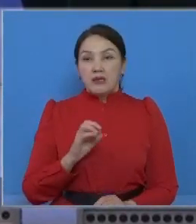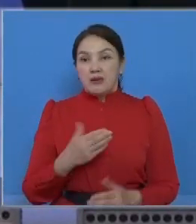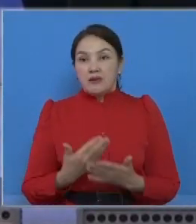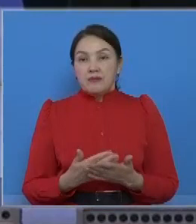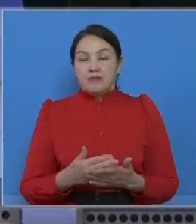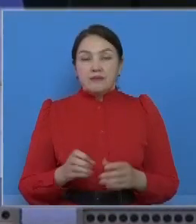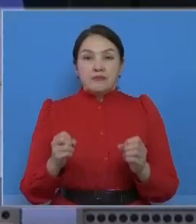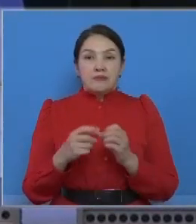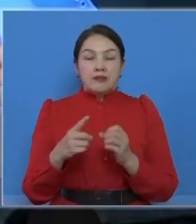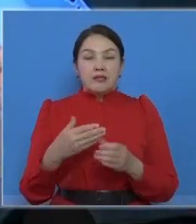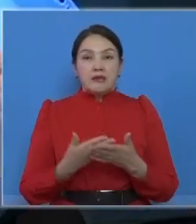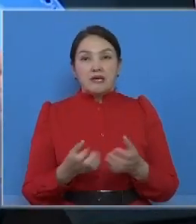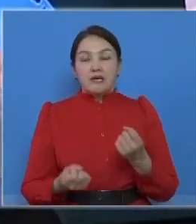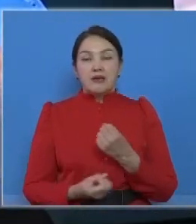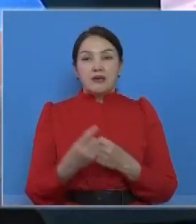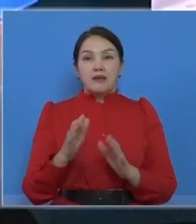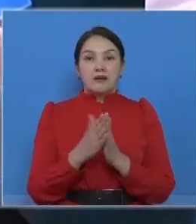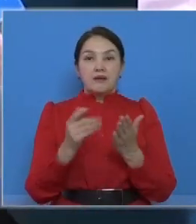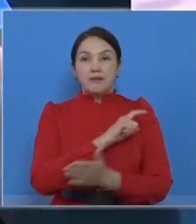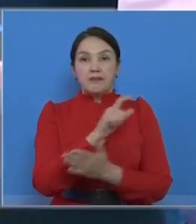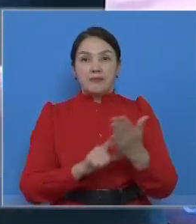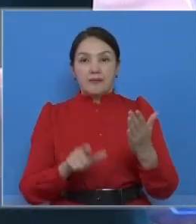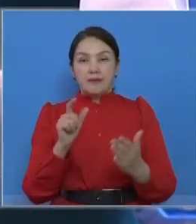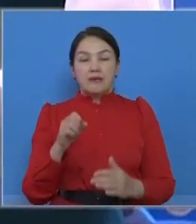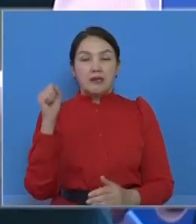2011 году вышел ее авторский сборник стихов.